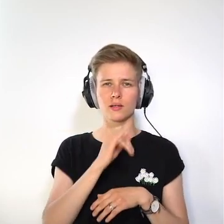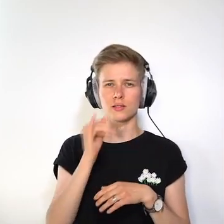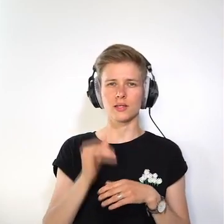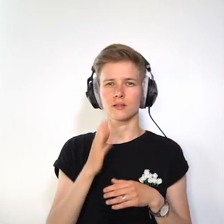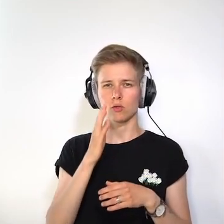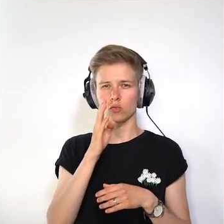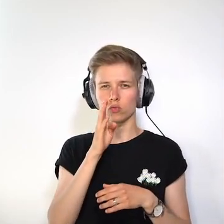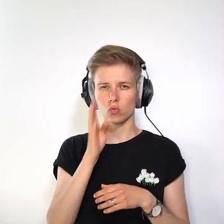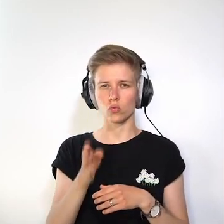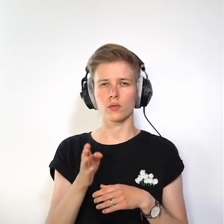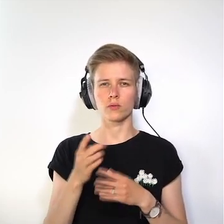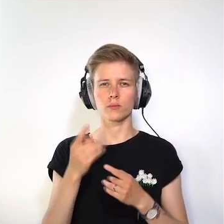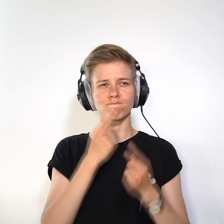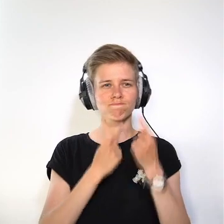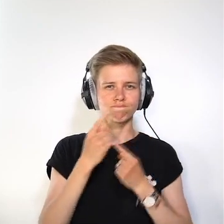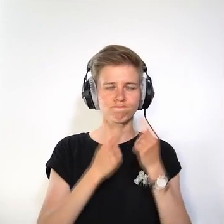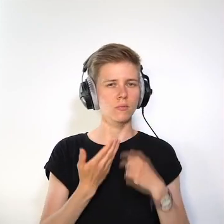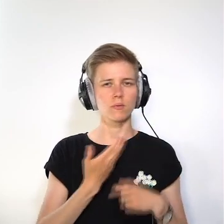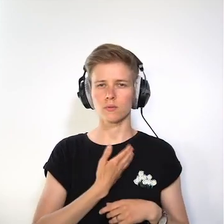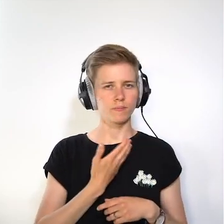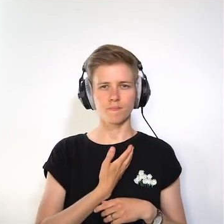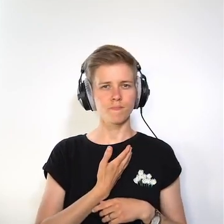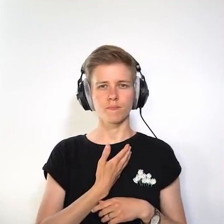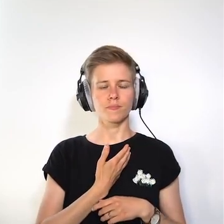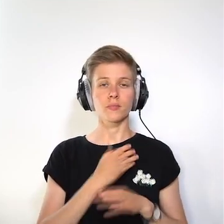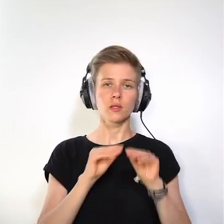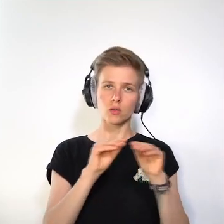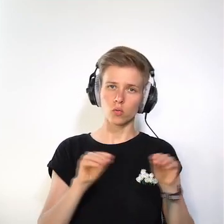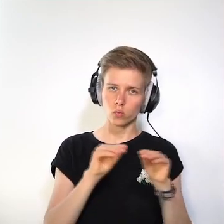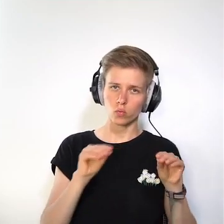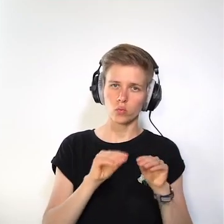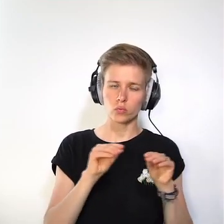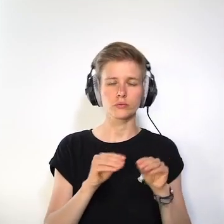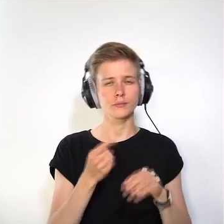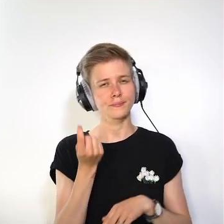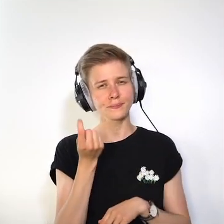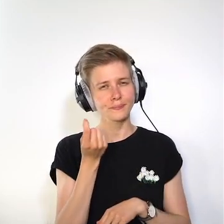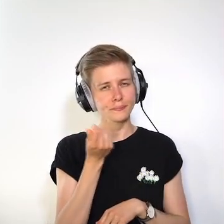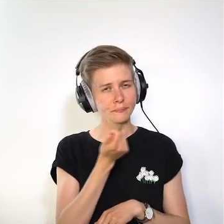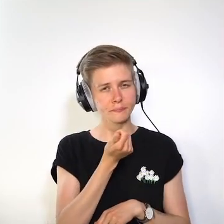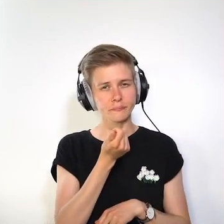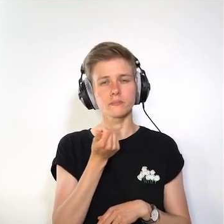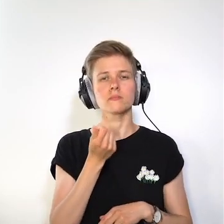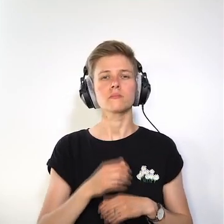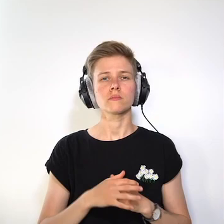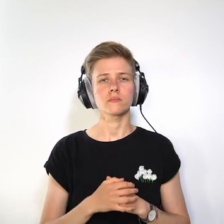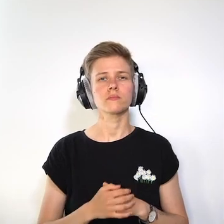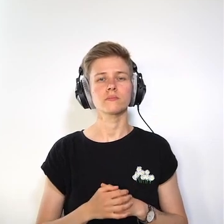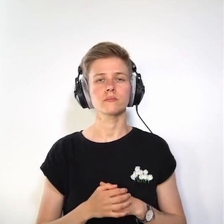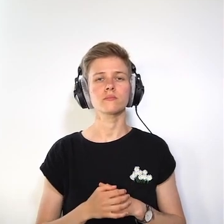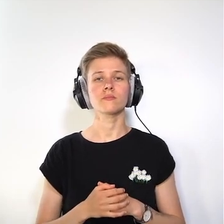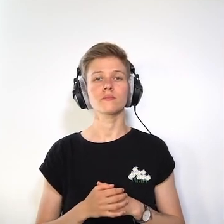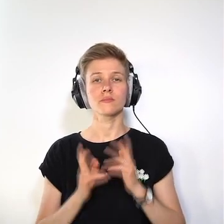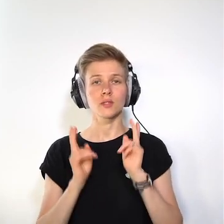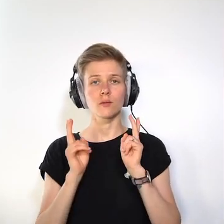se oli hyvin, hyvin vähäistä ja siihen liittyvää koulutusta ei ollut juuri ollenkaan saatavilla. Ja sitten se myöskin se,